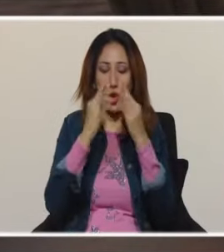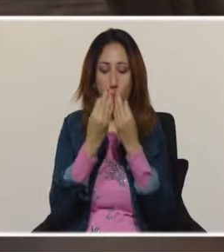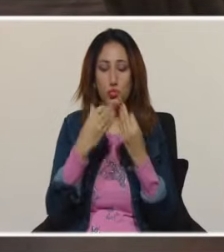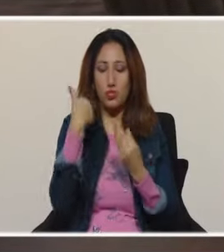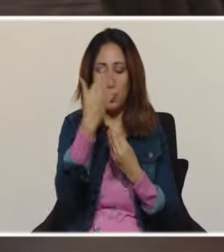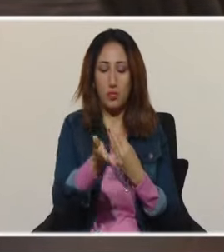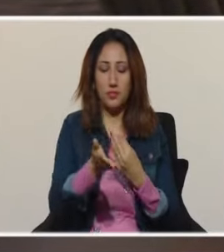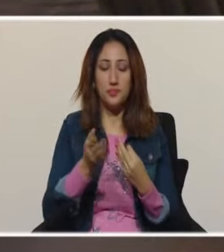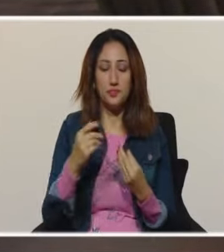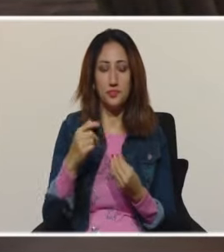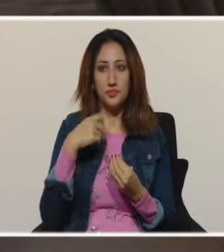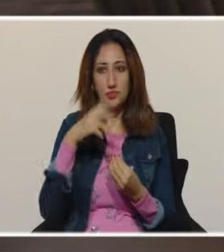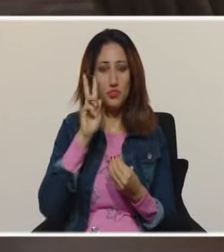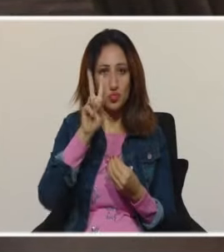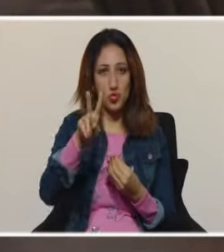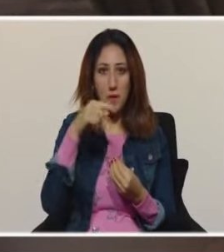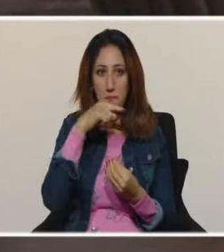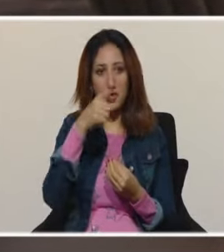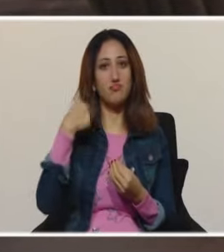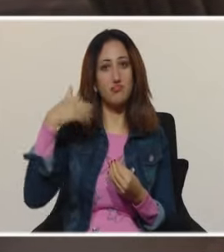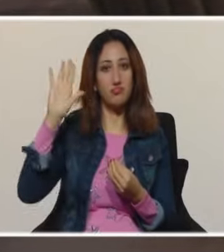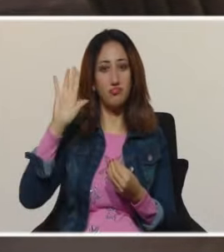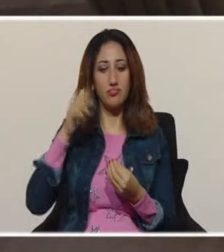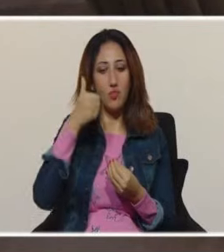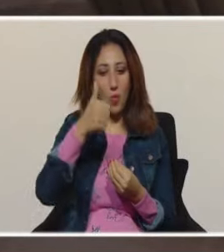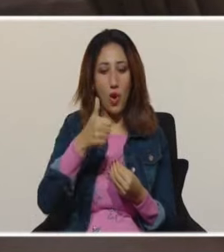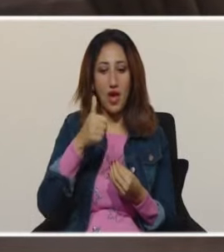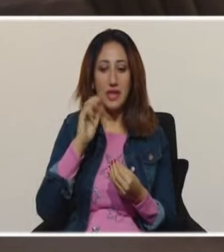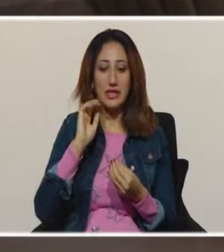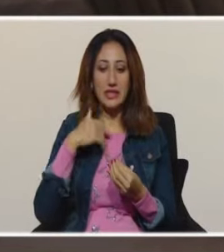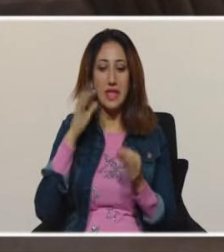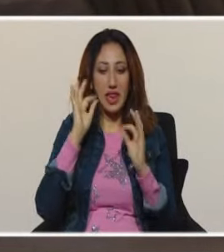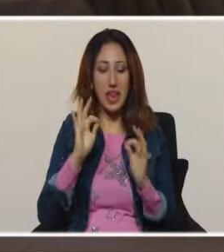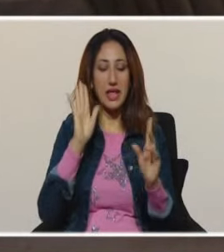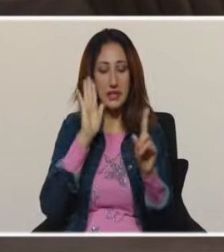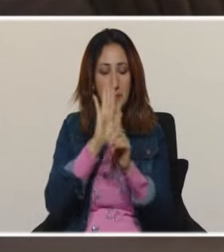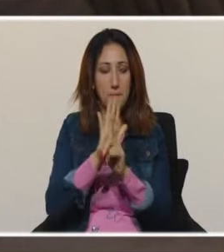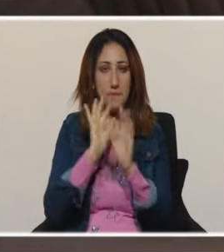يعني دي نموذج نفتخر بيه كلنا يعني، فلازم نبقى واقفين جنبها،